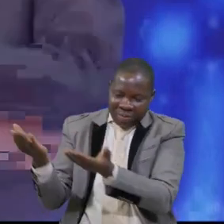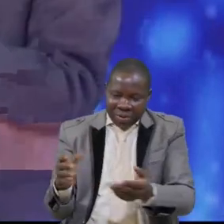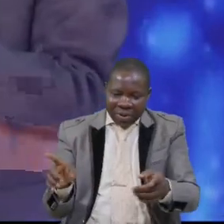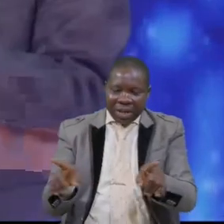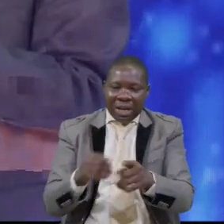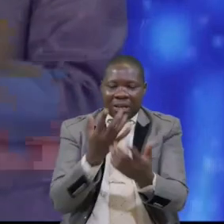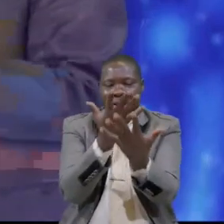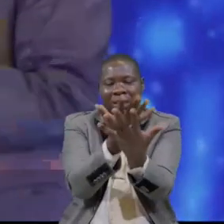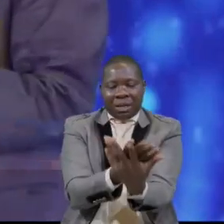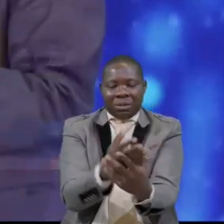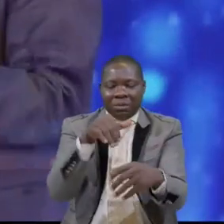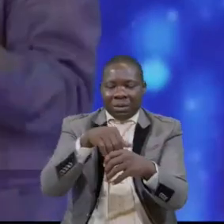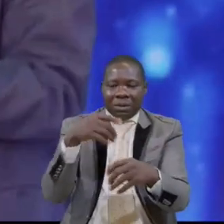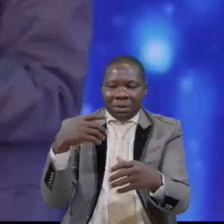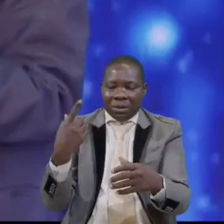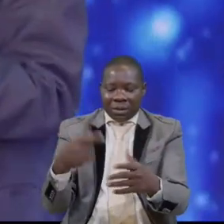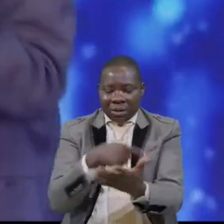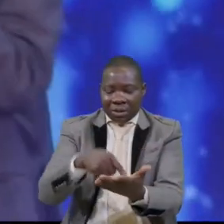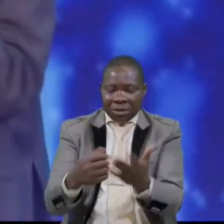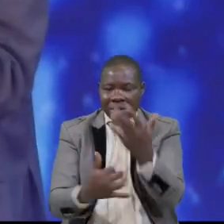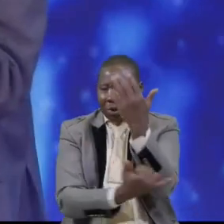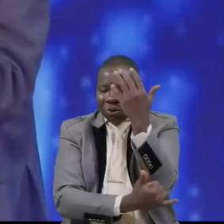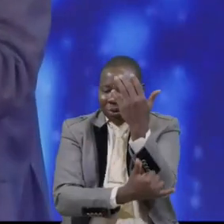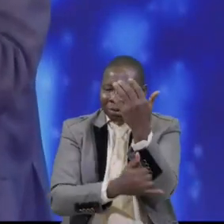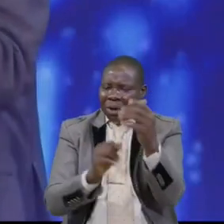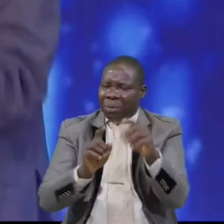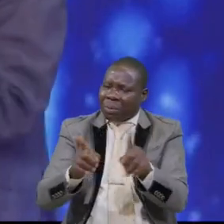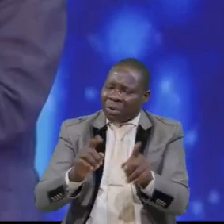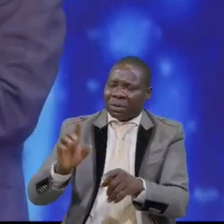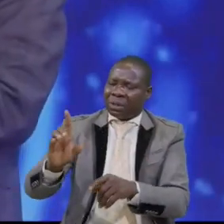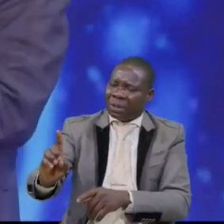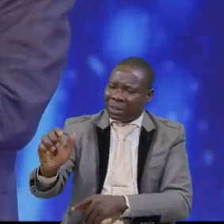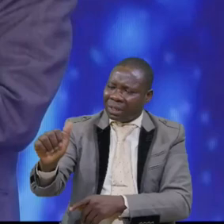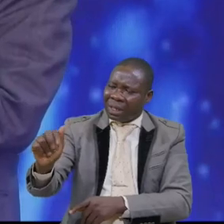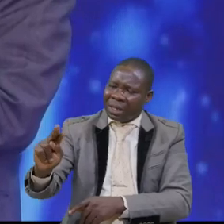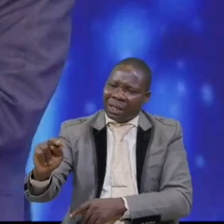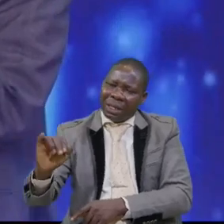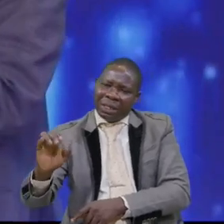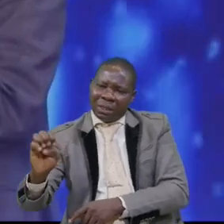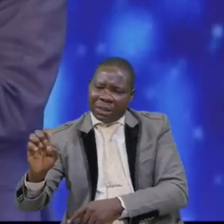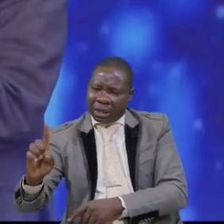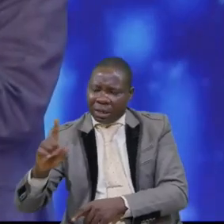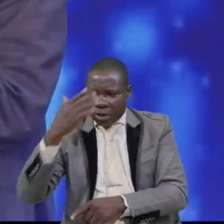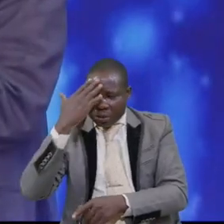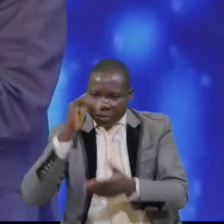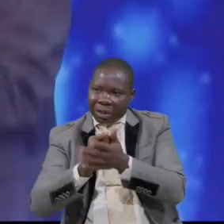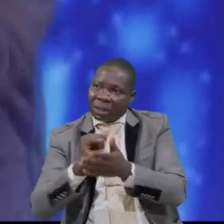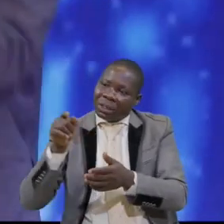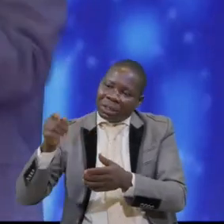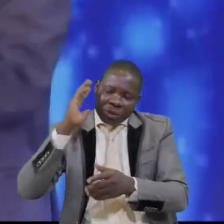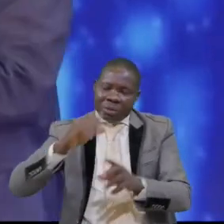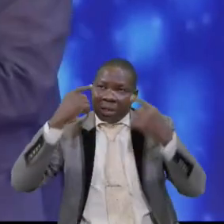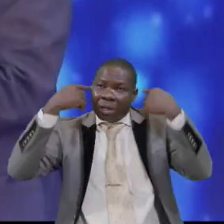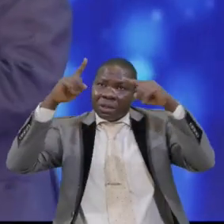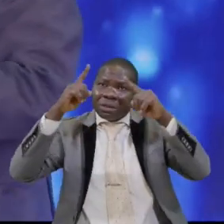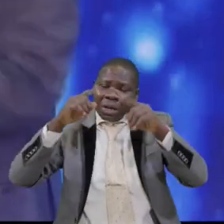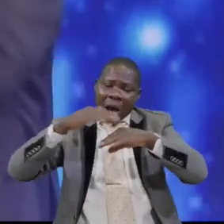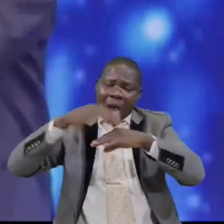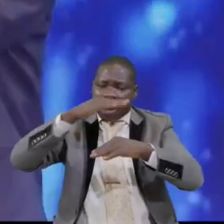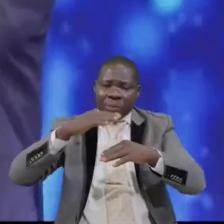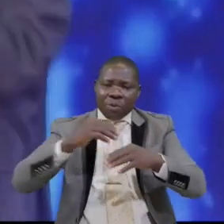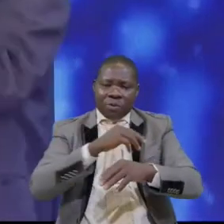Babylone. Et Daniel savait qu'il allait exceller au-delà de Nebuchadnezzar. Ce